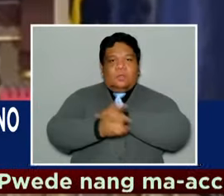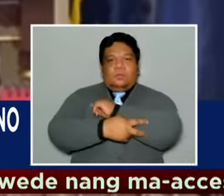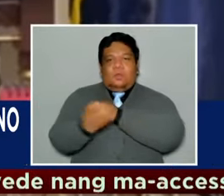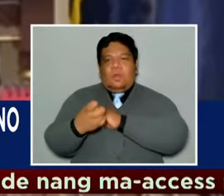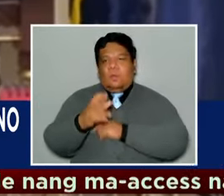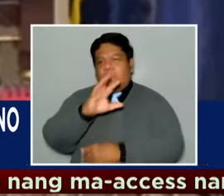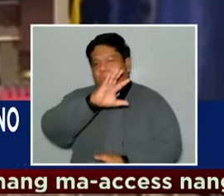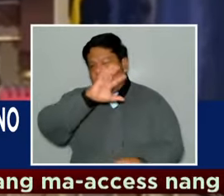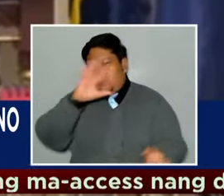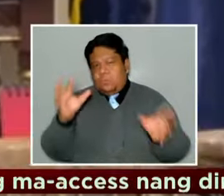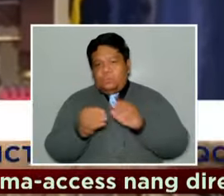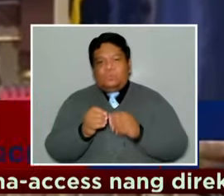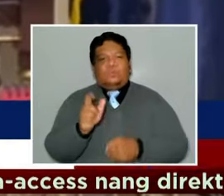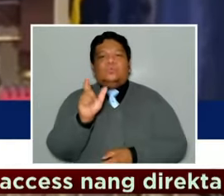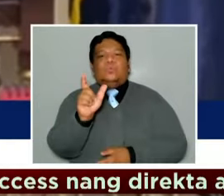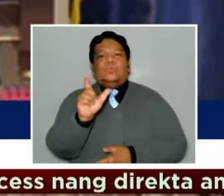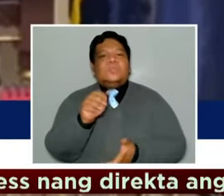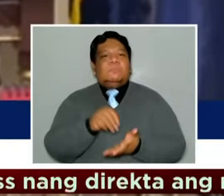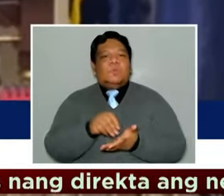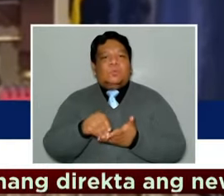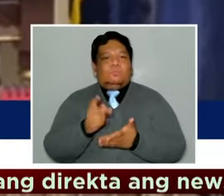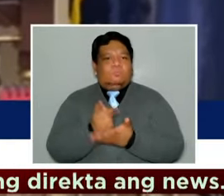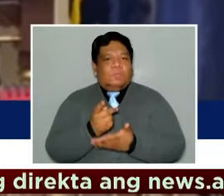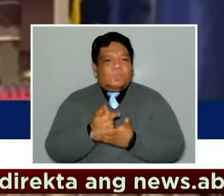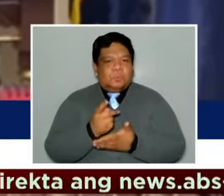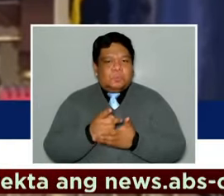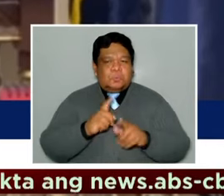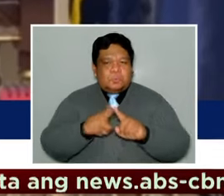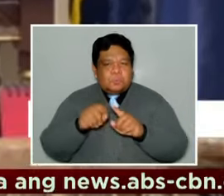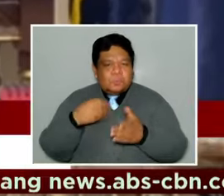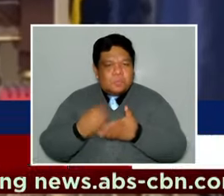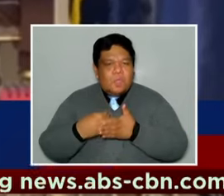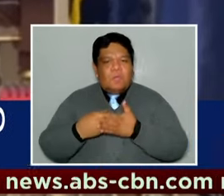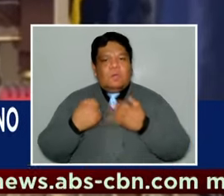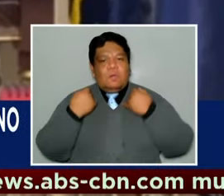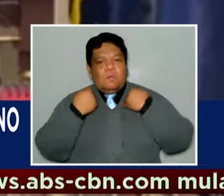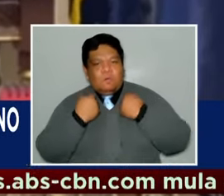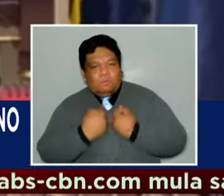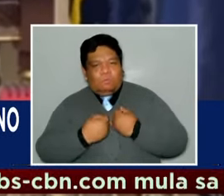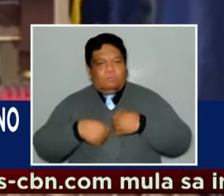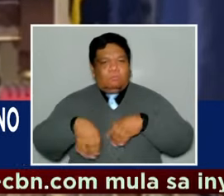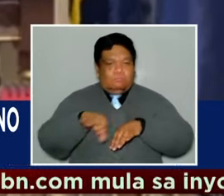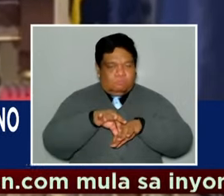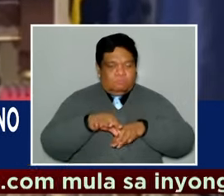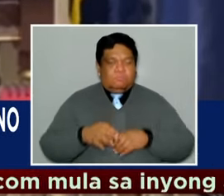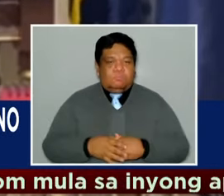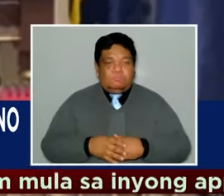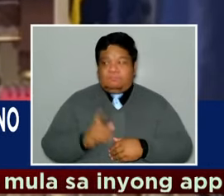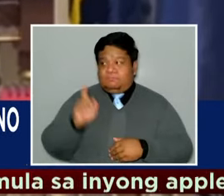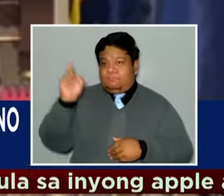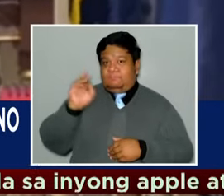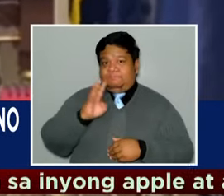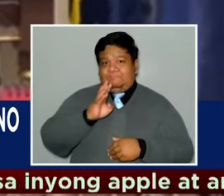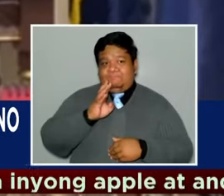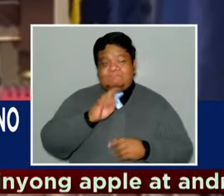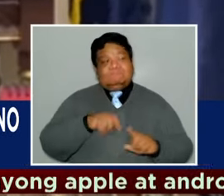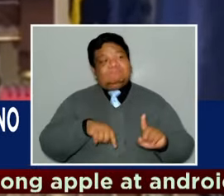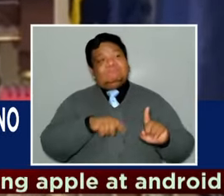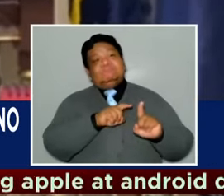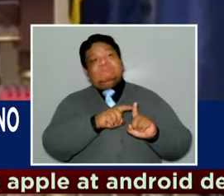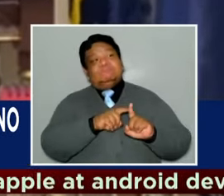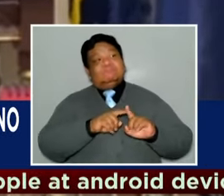Modus nitong si Celine ay nagpapanggap na isang feng shui expert at pupuntahan yung bahay mo